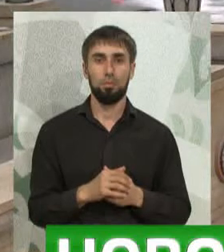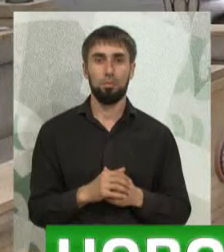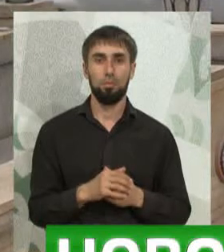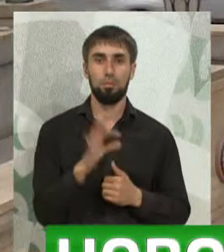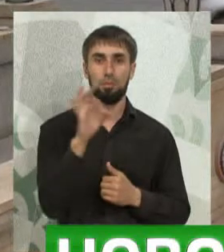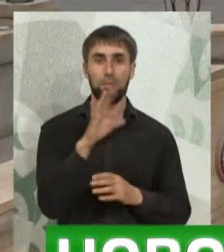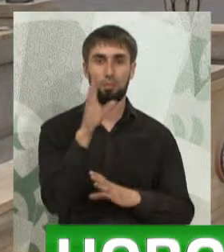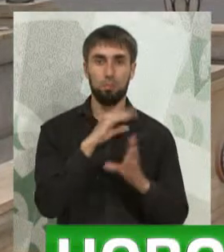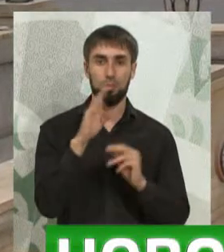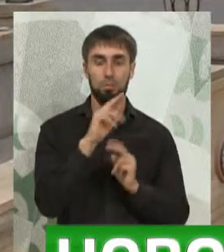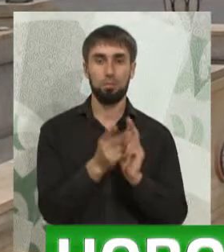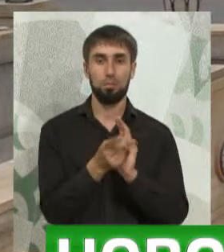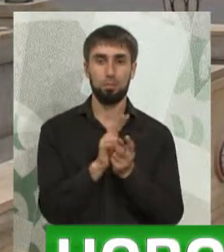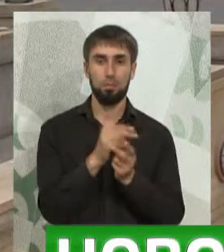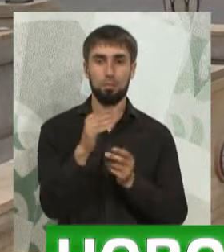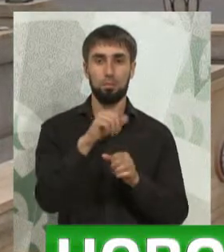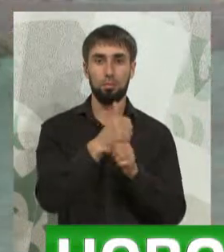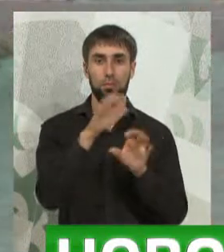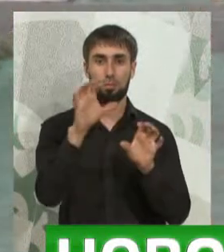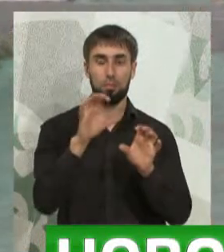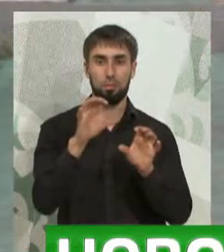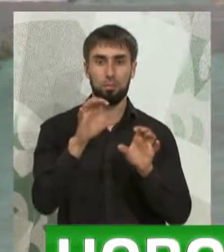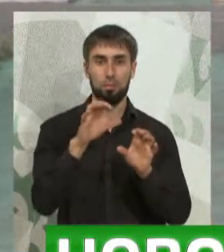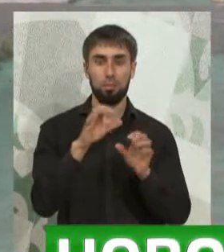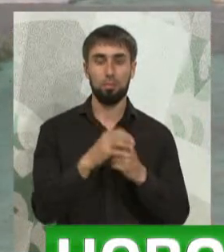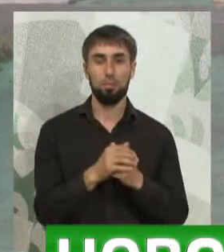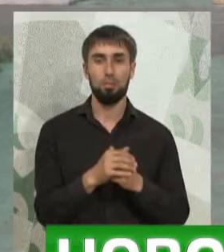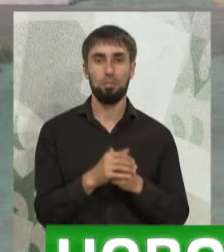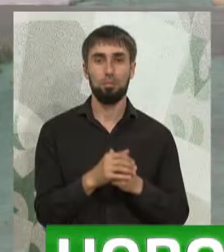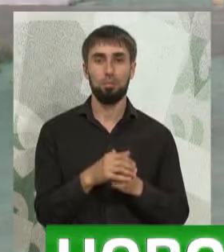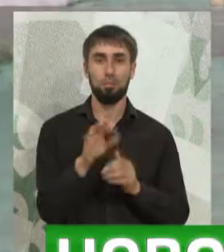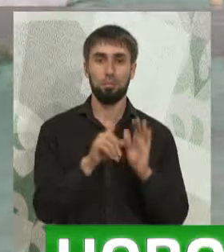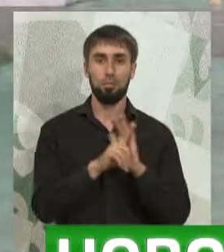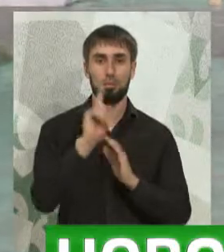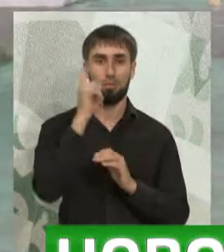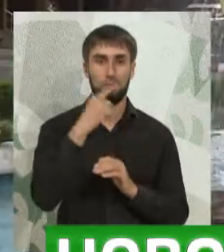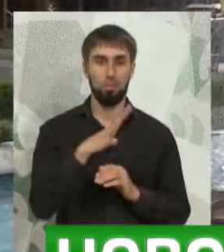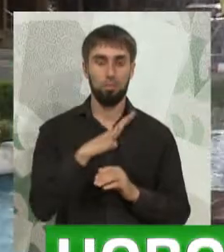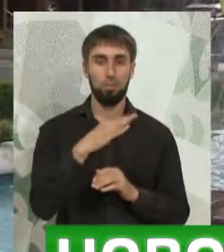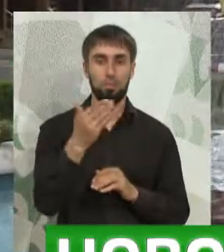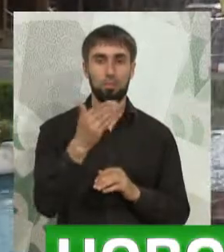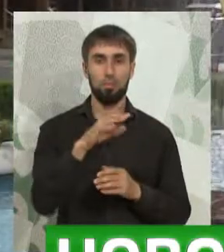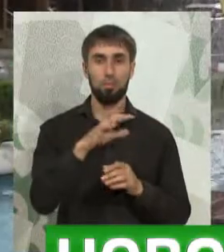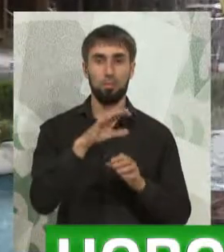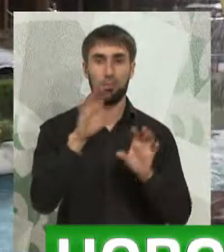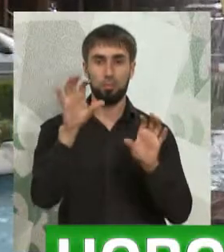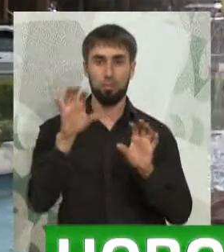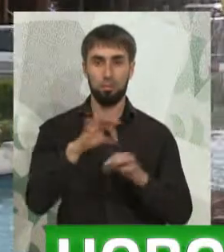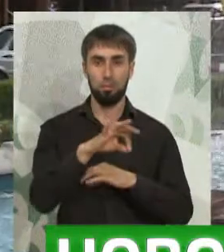О возможности внесения изменений в Конституцию заговорили еще в начале года. Законопроект был внесен в Госдуму и принят в